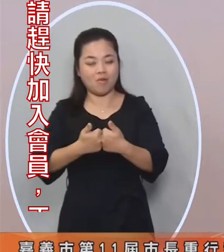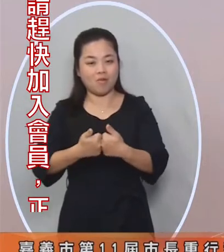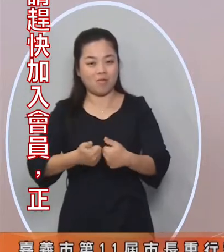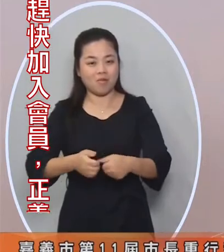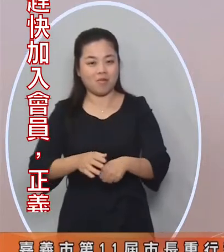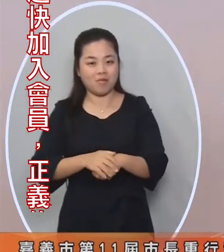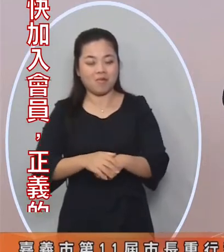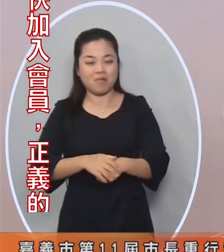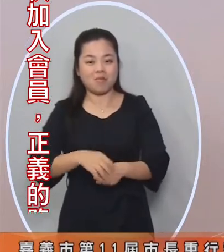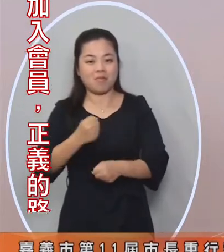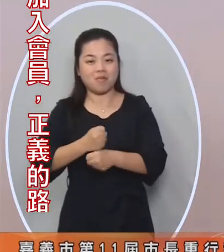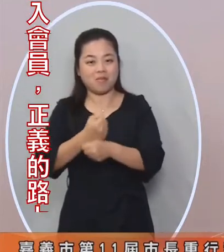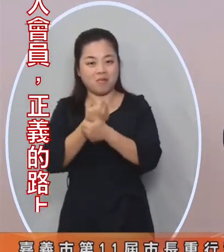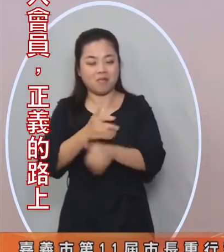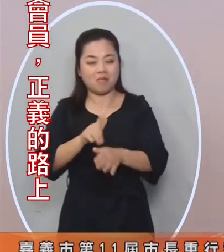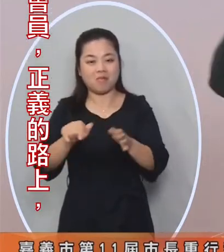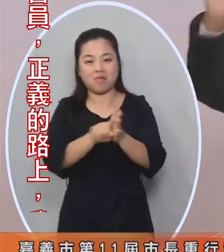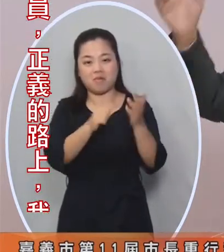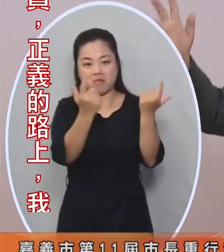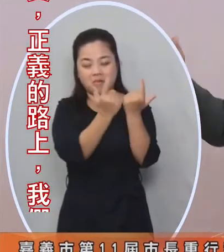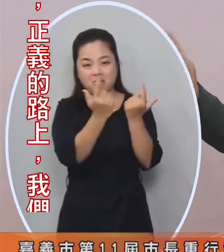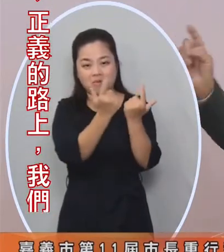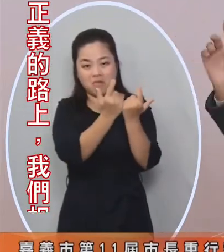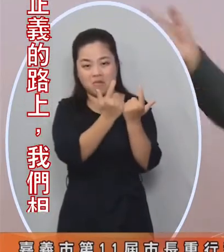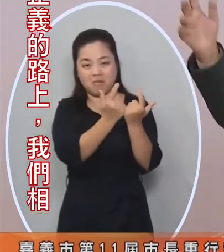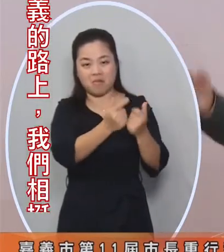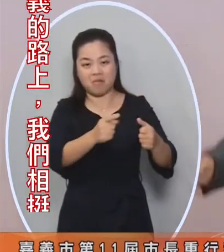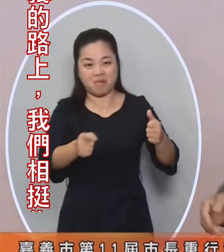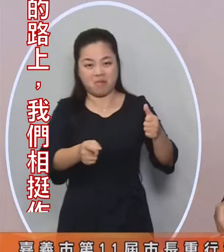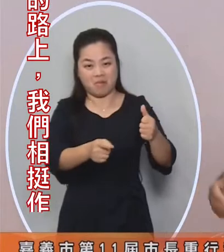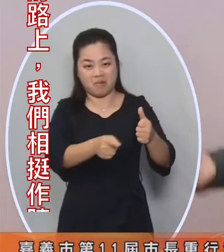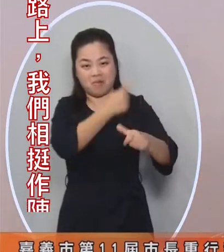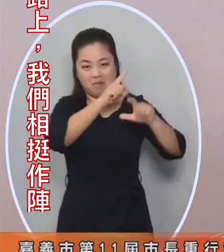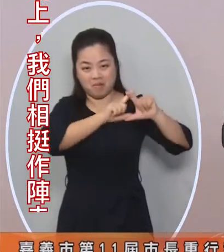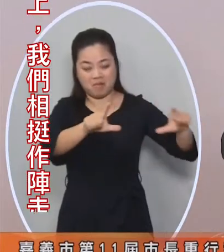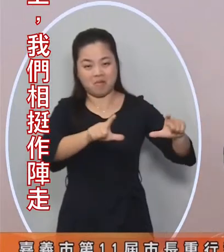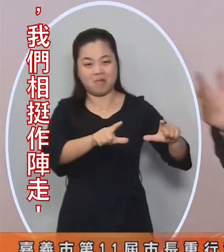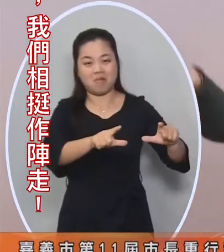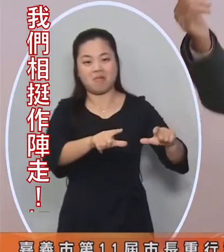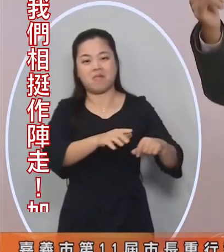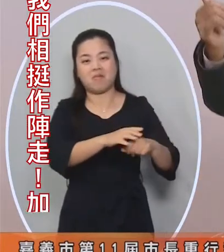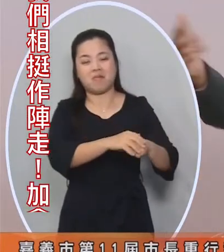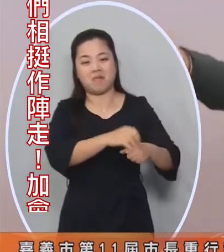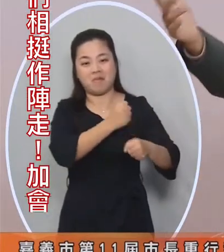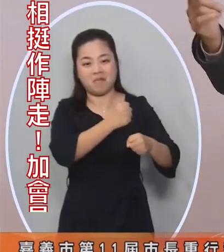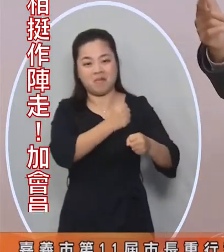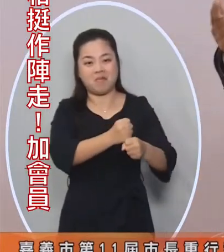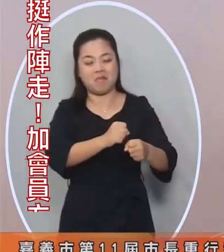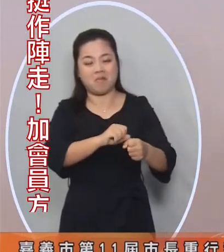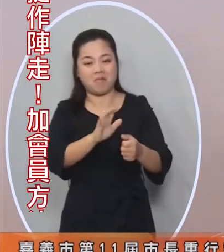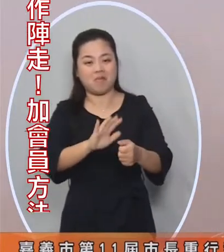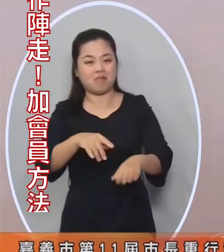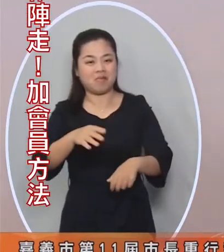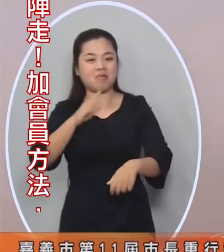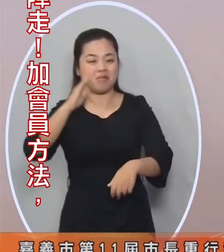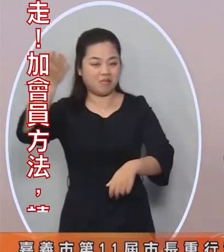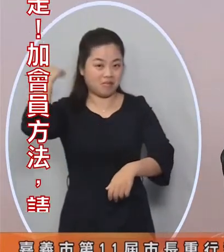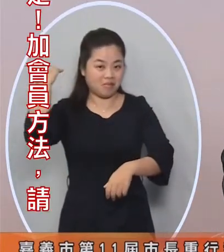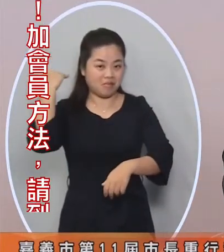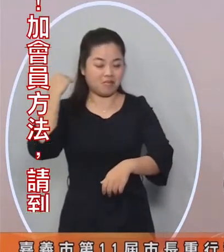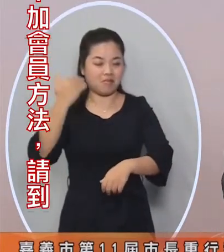医师主任的时阵，伫台北专项总大场啊，缔造我主任八个人呢，阿扁也做总统的时阵